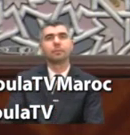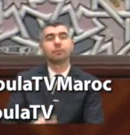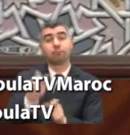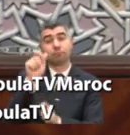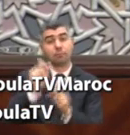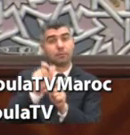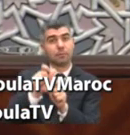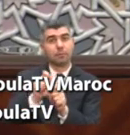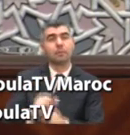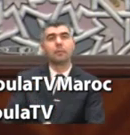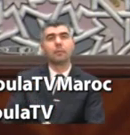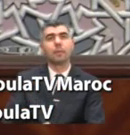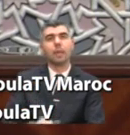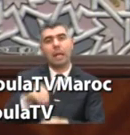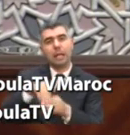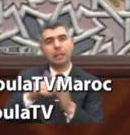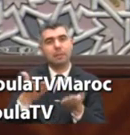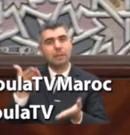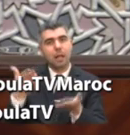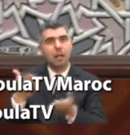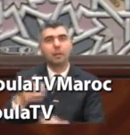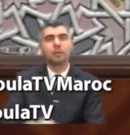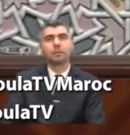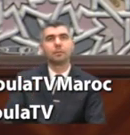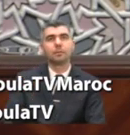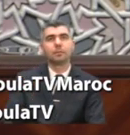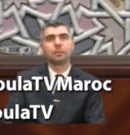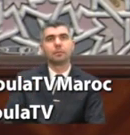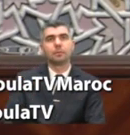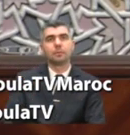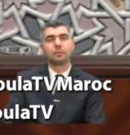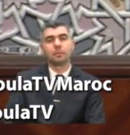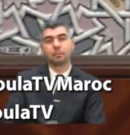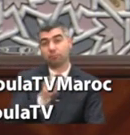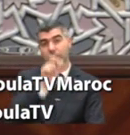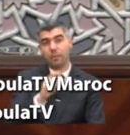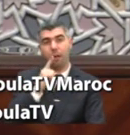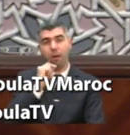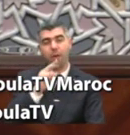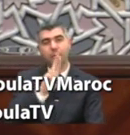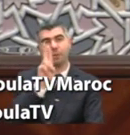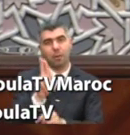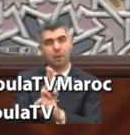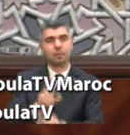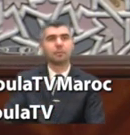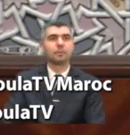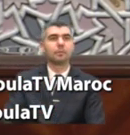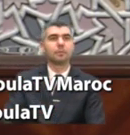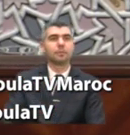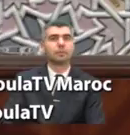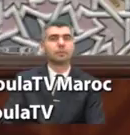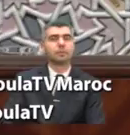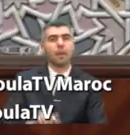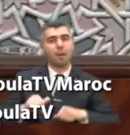للسيدات والساده النواب المحترمين من الفريق الاستقلالي الوحده والتعادليه، تفضلوا سيد نائب لوضع السؤال.